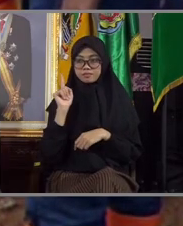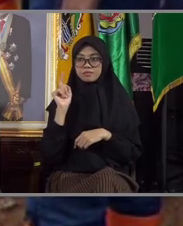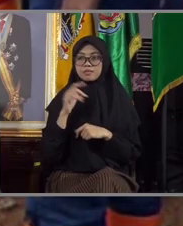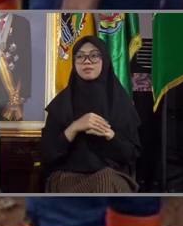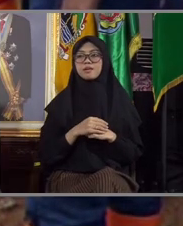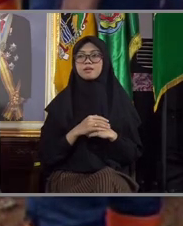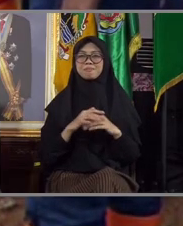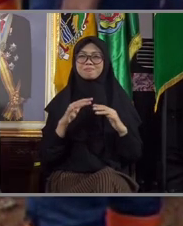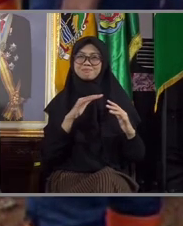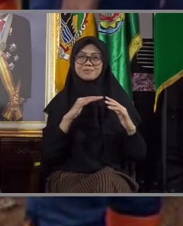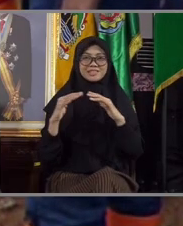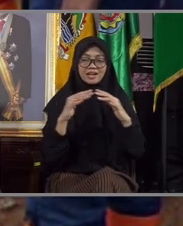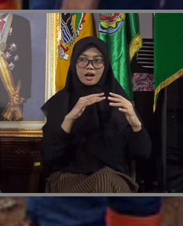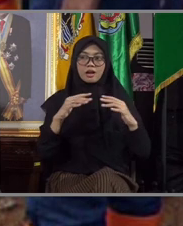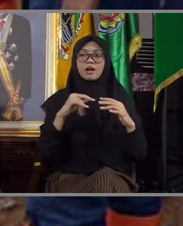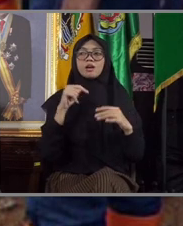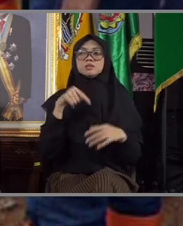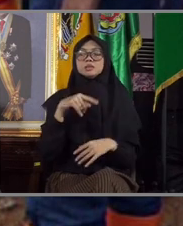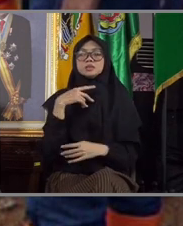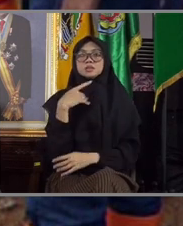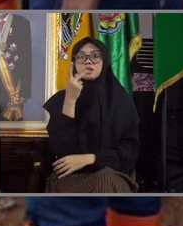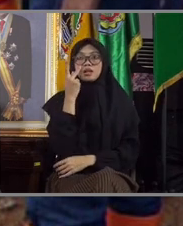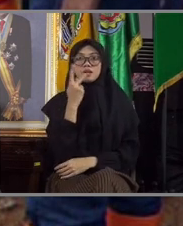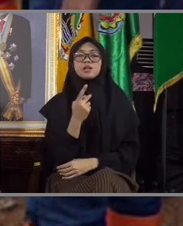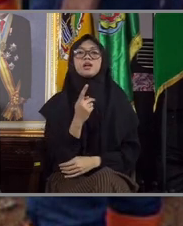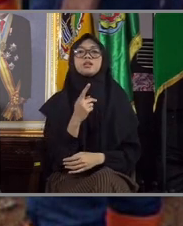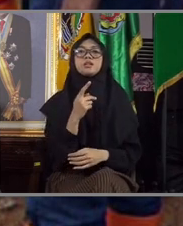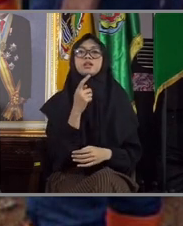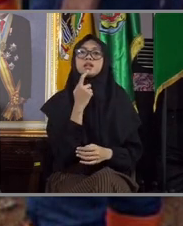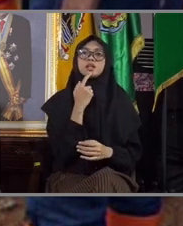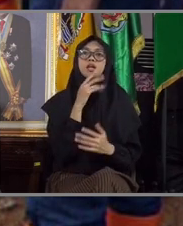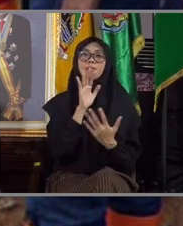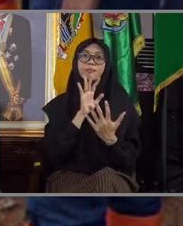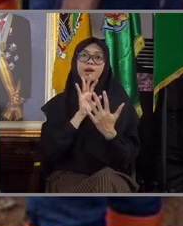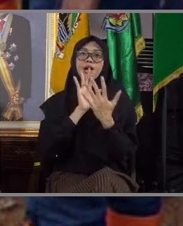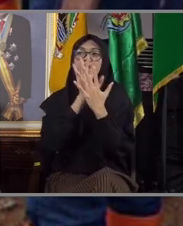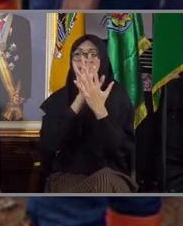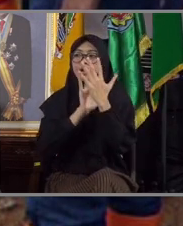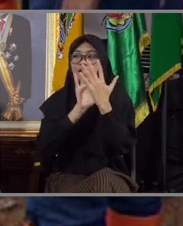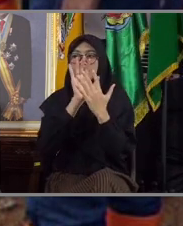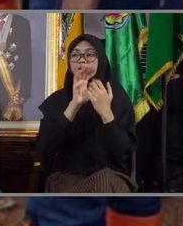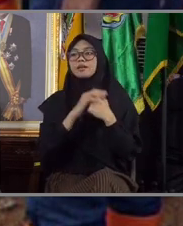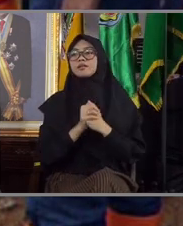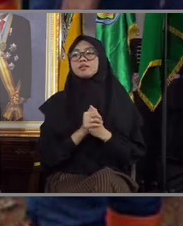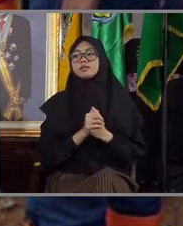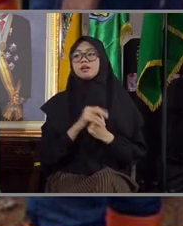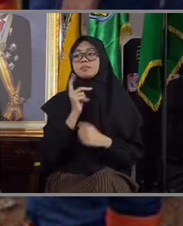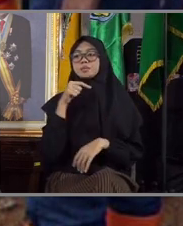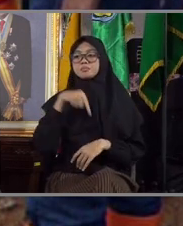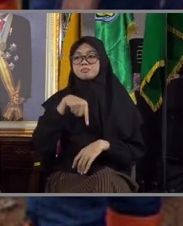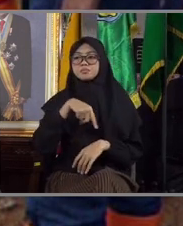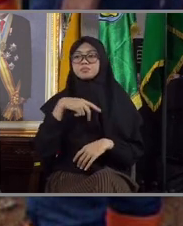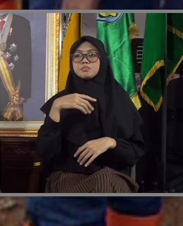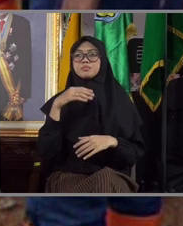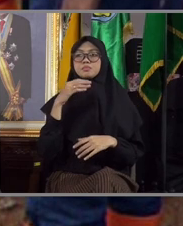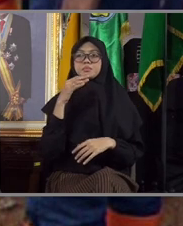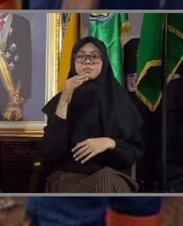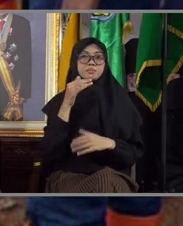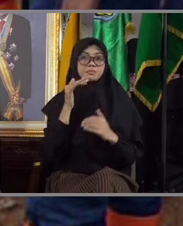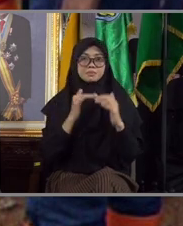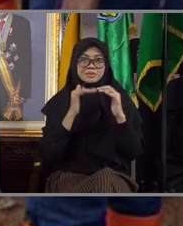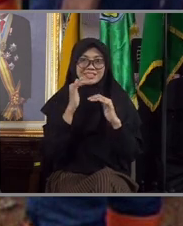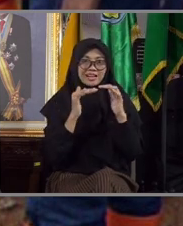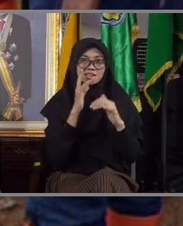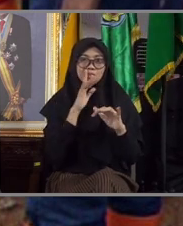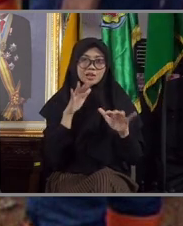bencana ini yang mesti kita perhatikan dalam penataan tata ruang jenengan beres tapi kebencanaan nya bagaimana